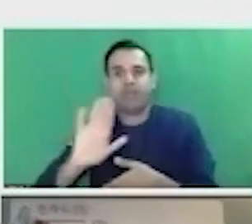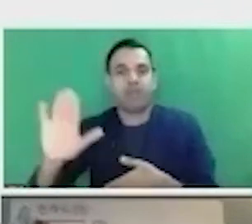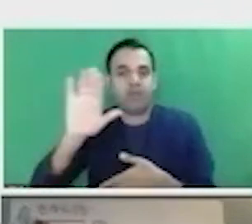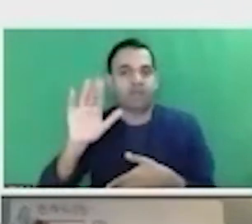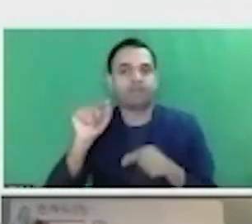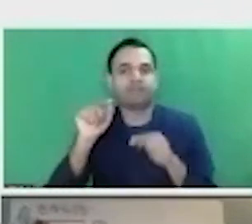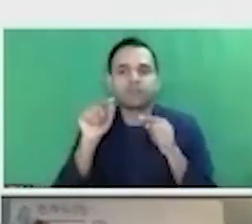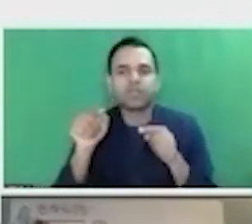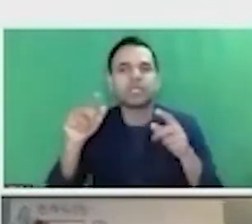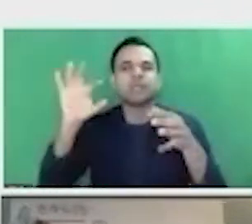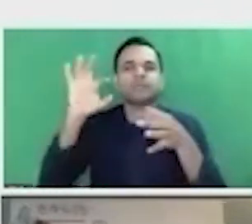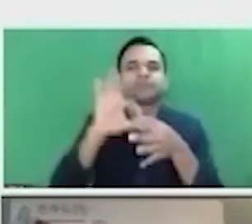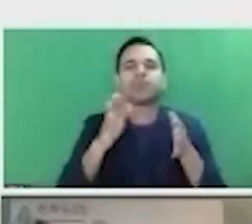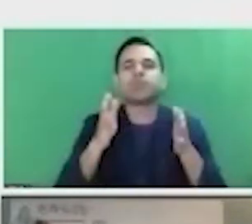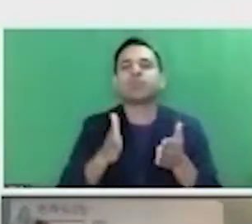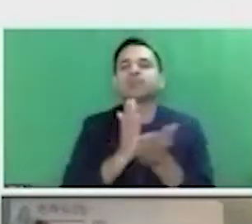أشكركم جزيلاً.